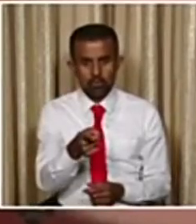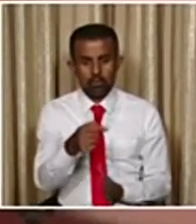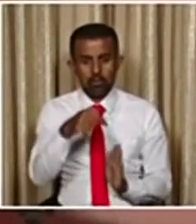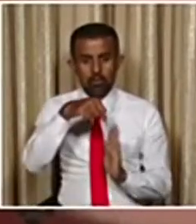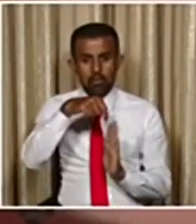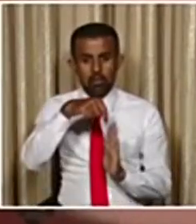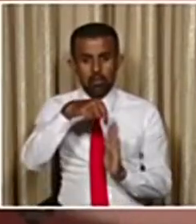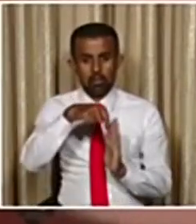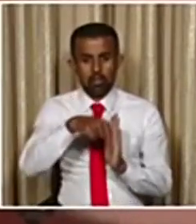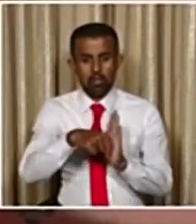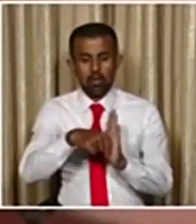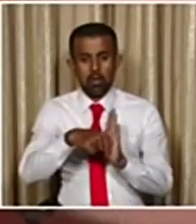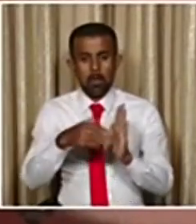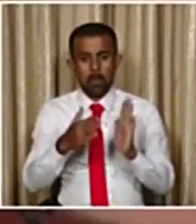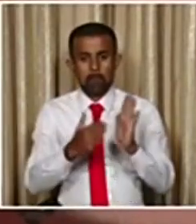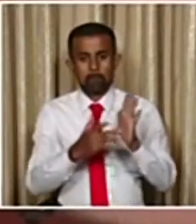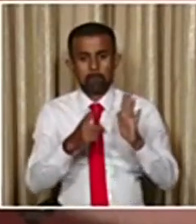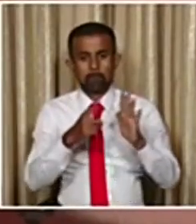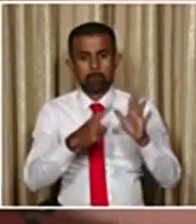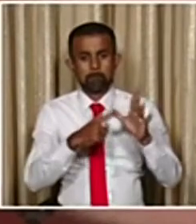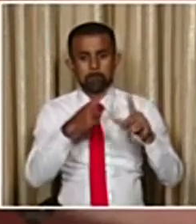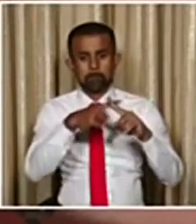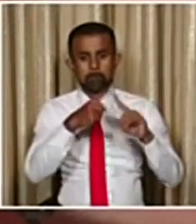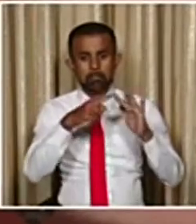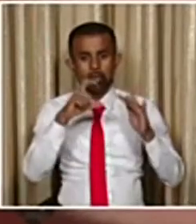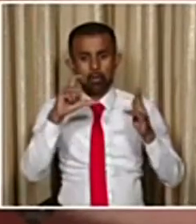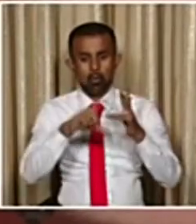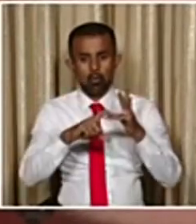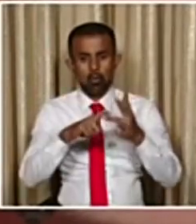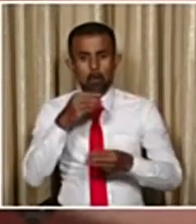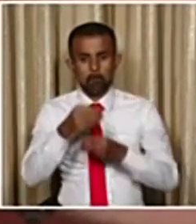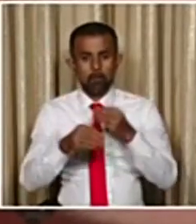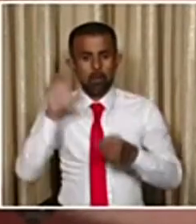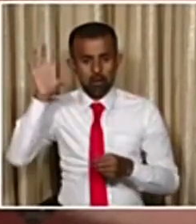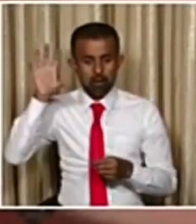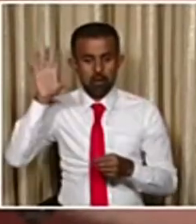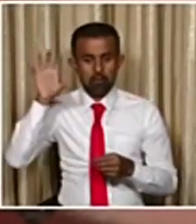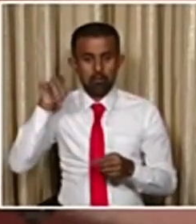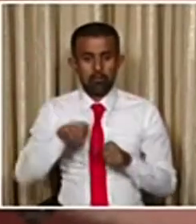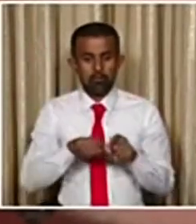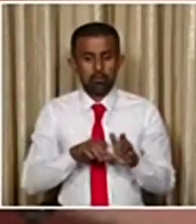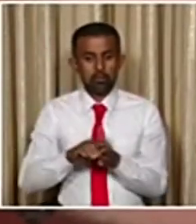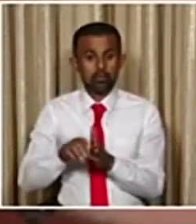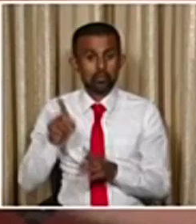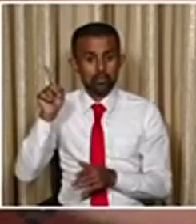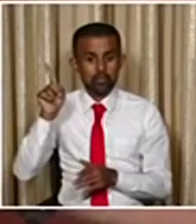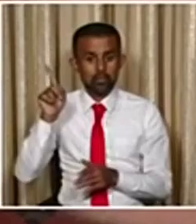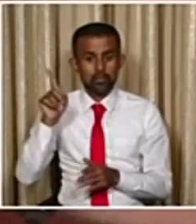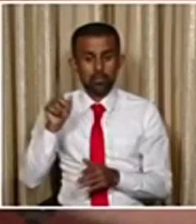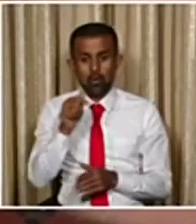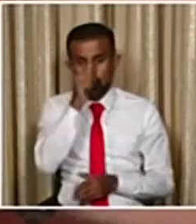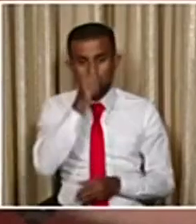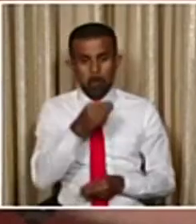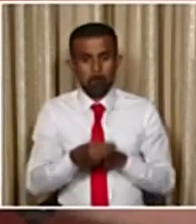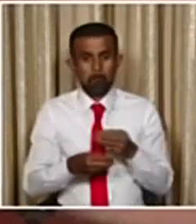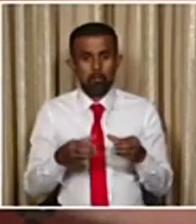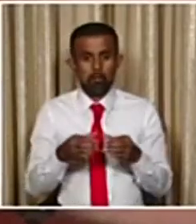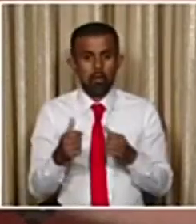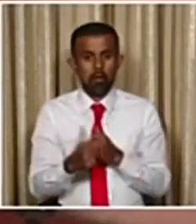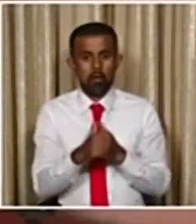දකුණු මැක්සිකෝවල මේ වගේ කැසිනෝ ව්‍යාපාර වලින් ඒ රටේ මාෆියා කල්ලි බිහි